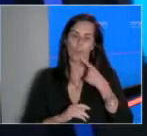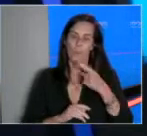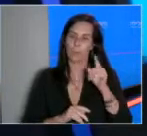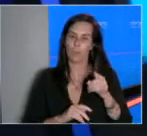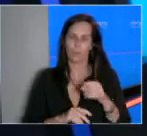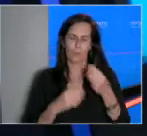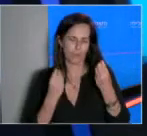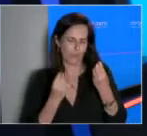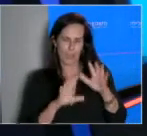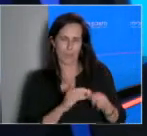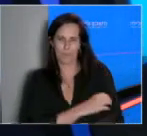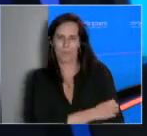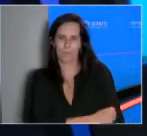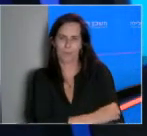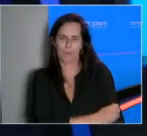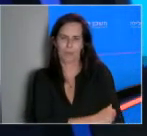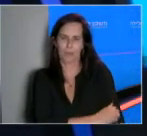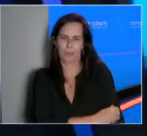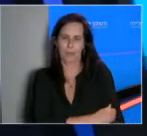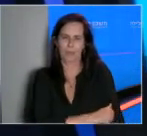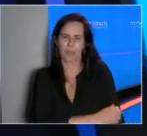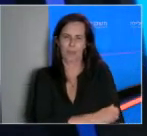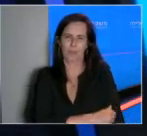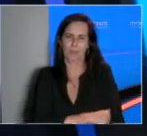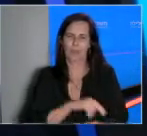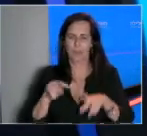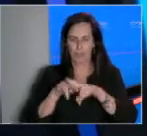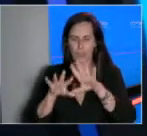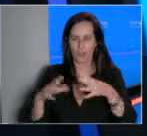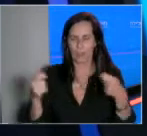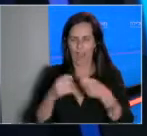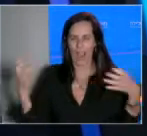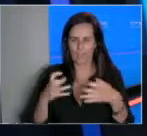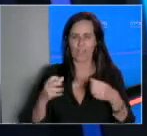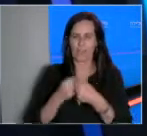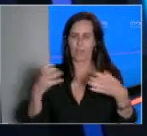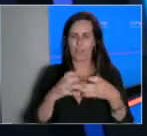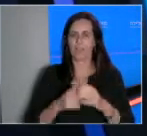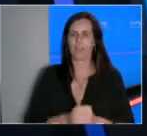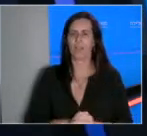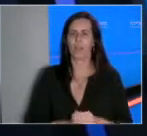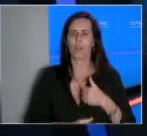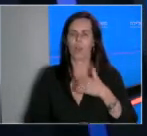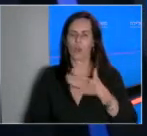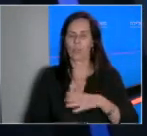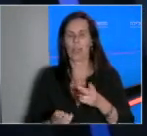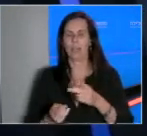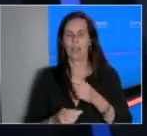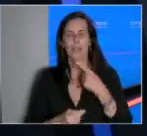אותו. רגע, שנייה, אני מעדיף שנשאר איתך בתחום החברתי, המאבק החברתי ברשותך, כי אני רוצה רגע